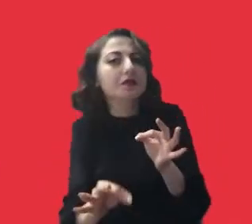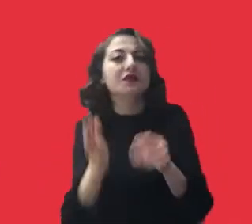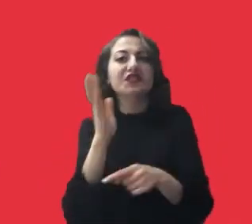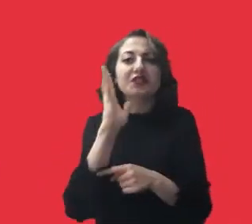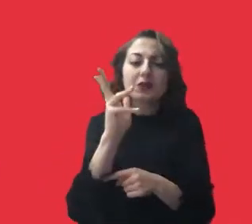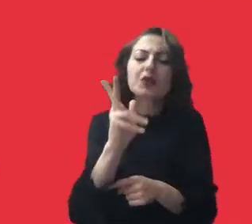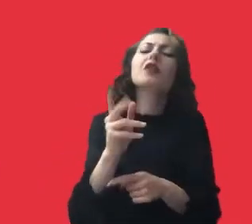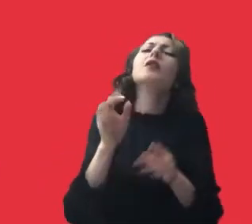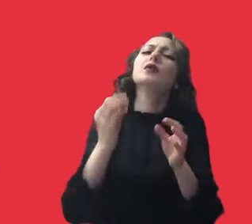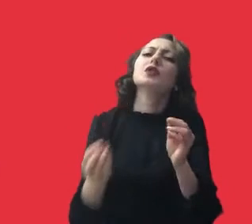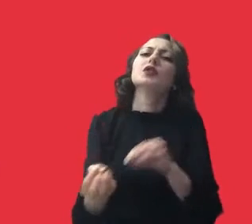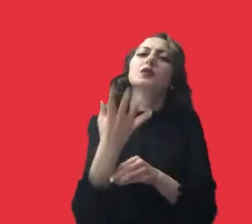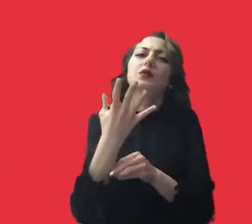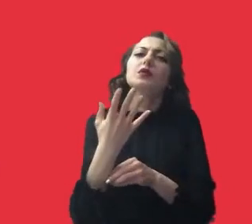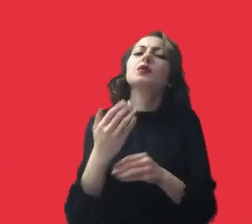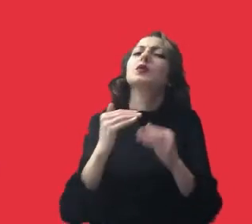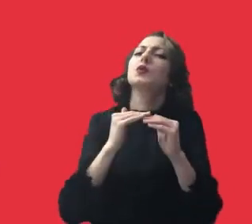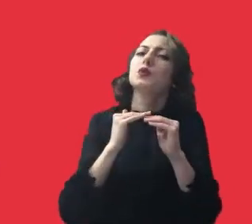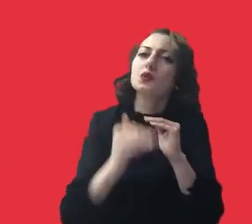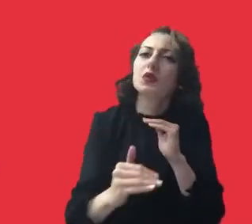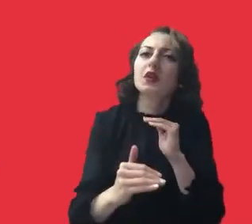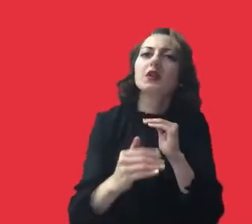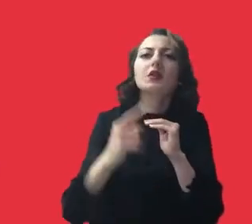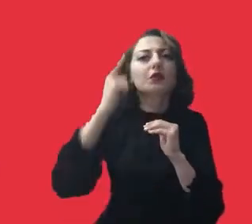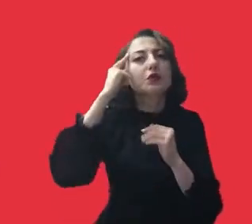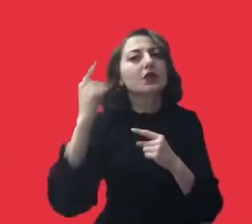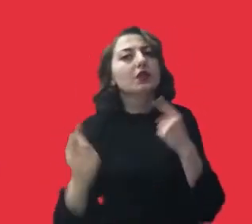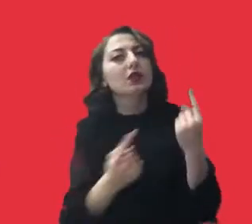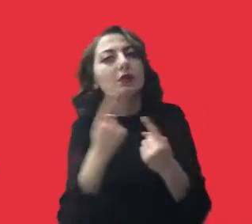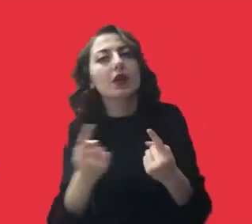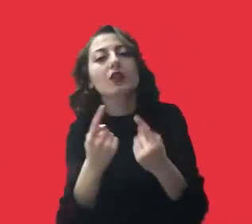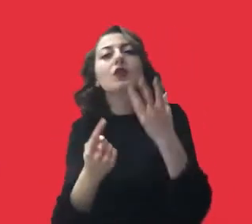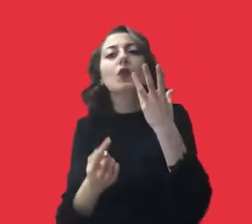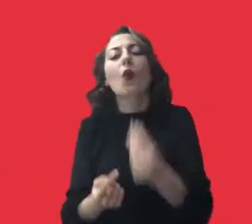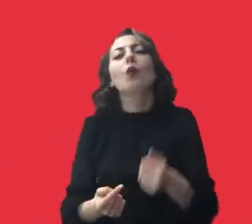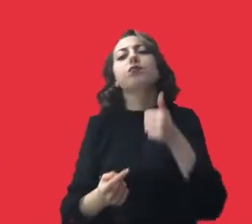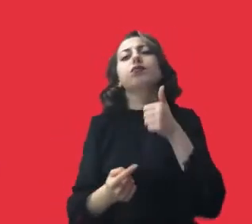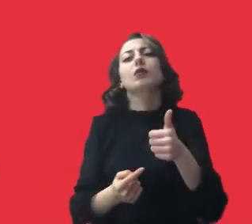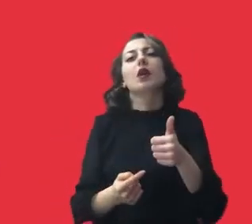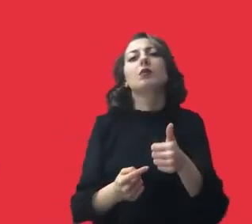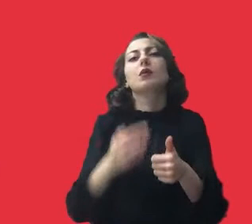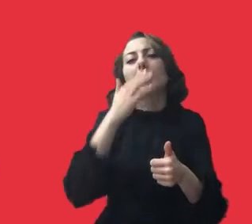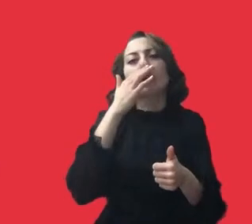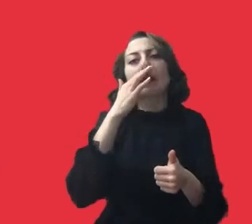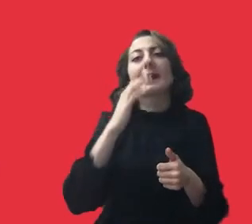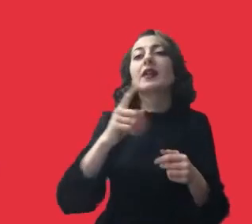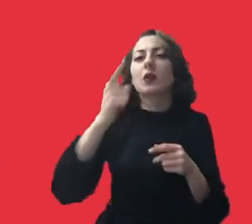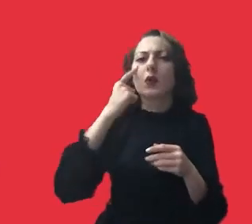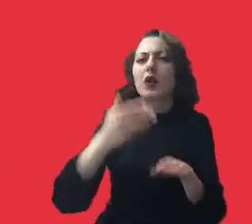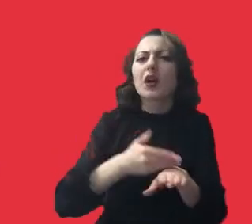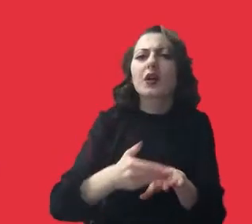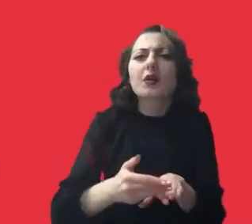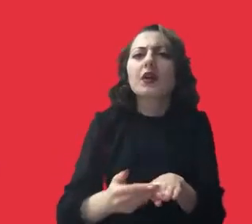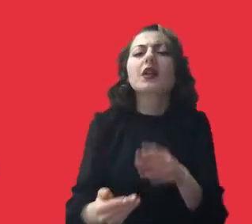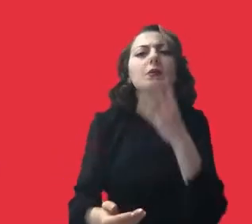this gerçekleştiği, includes içsel more kabulün, economic kültürler arası involvement and olumlu social değişimlerin acceptance, and gerçekleştirdiği bir also aşama olarak positive geçtiğimiz interaction between the aşamalar olarak cultures. değerlendirirsek